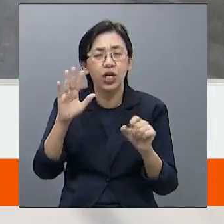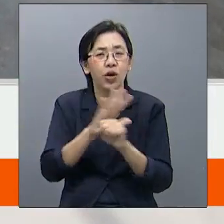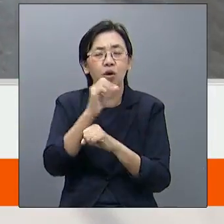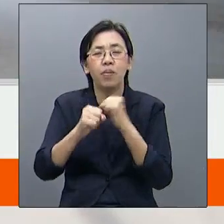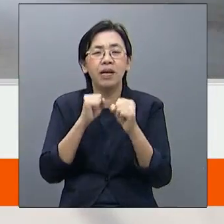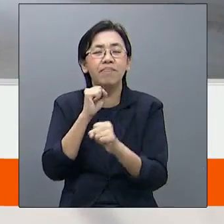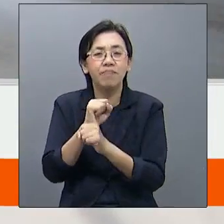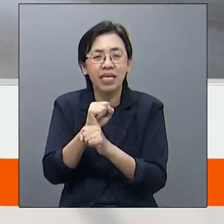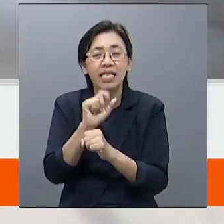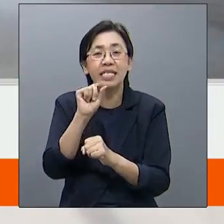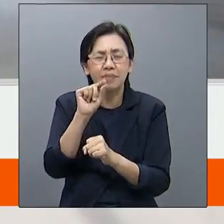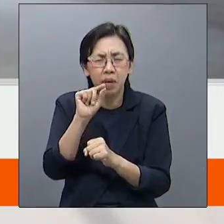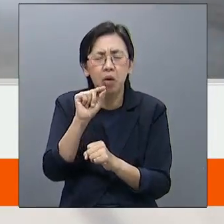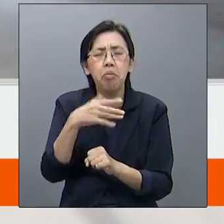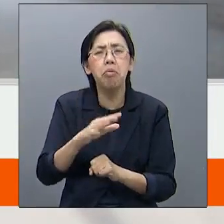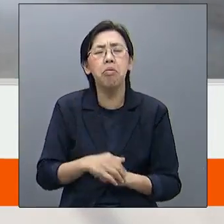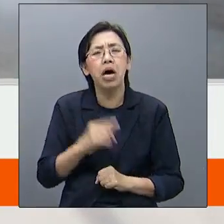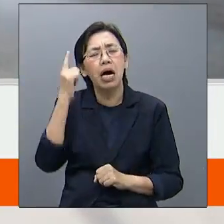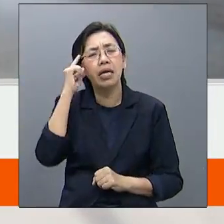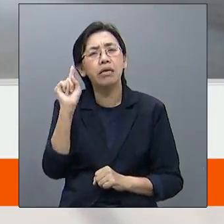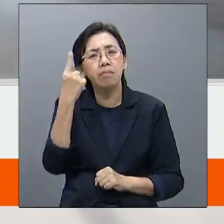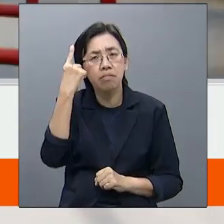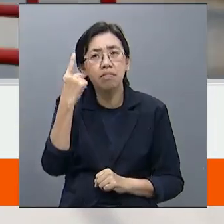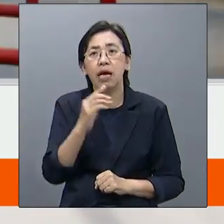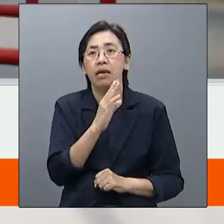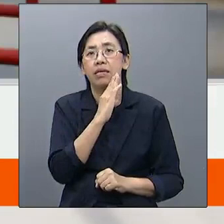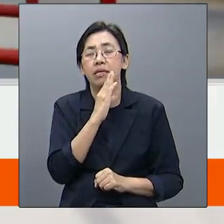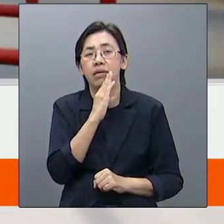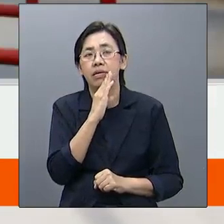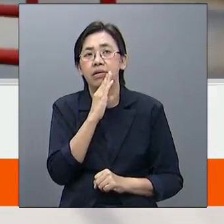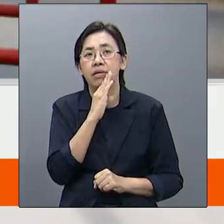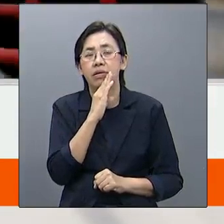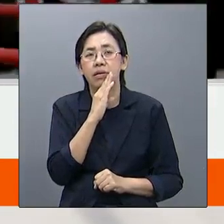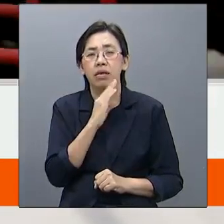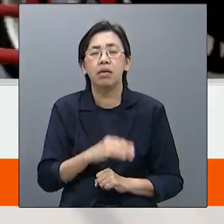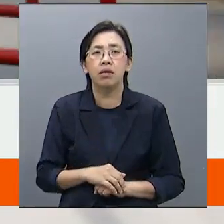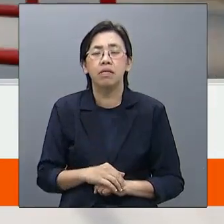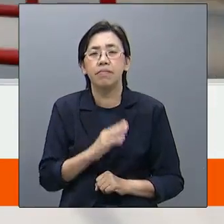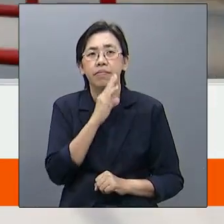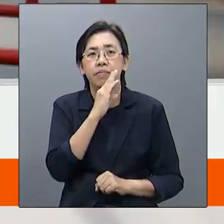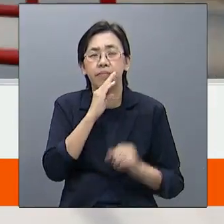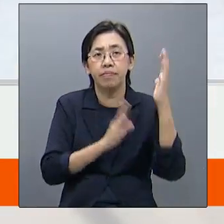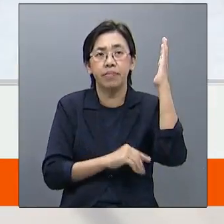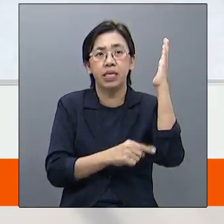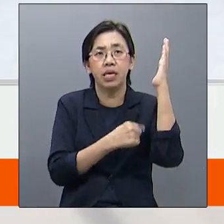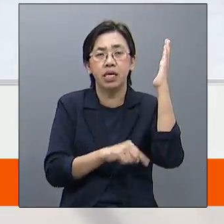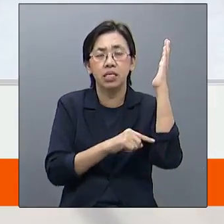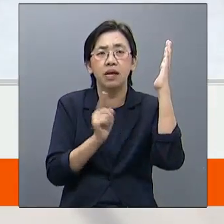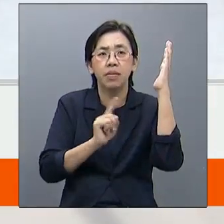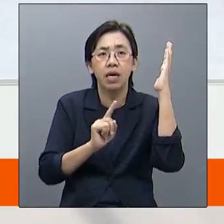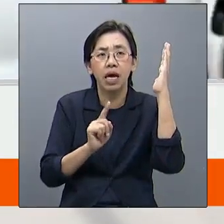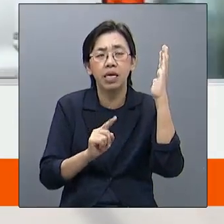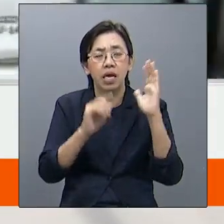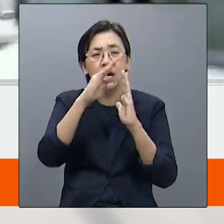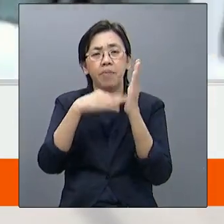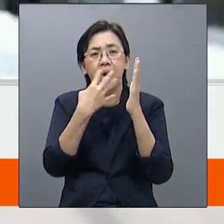ี้ อาจะตองคิดใหม่เฉพาะถ้าเรานั่งอ่าน 2-3 รอบพูถึเรื่องภาคใ้อย่างไรบ้างก็กลบไม่ม